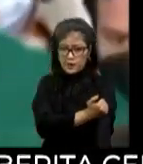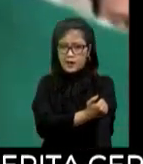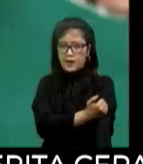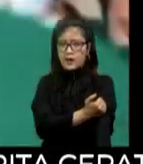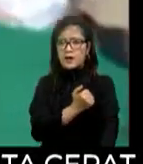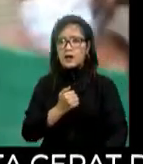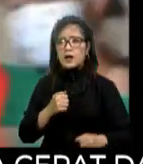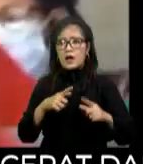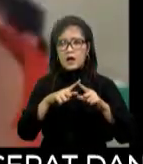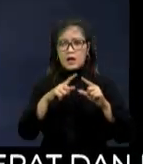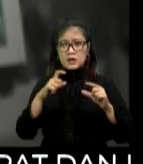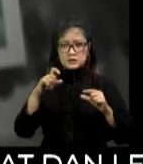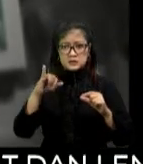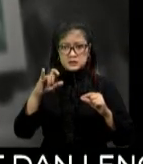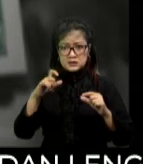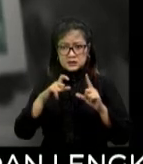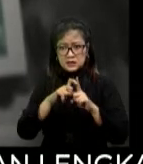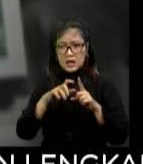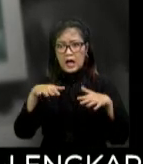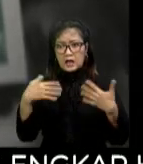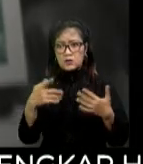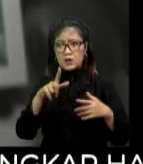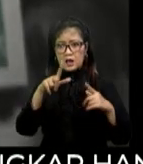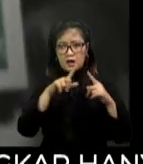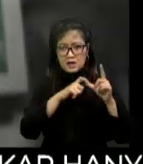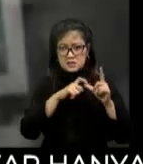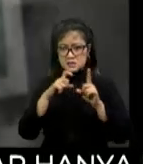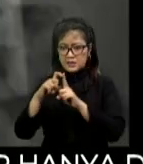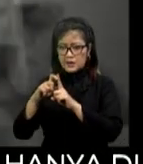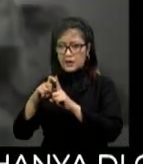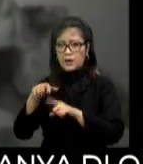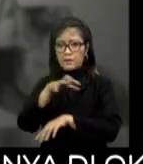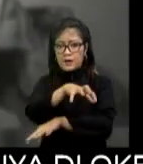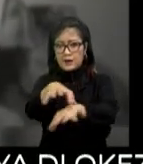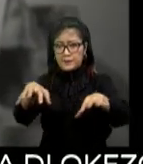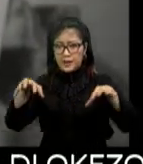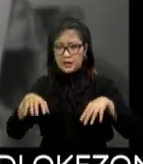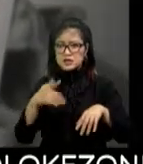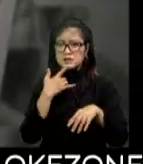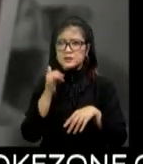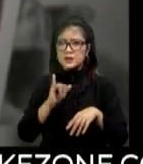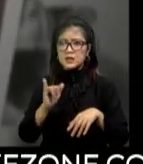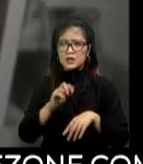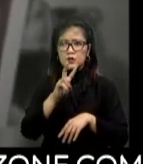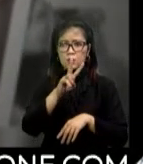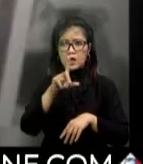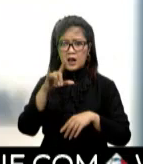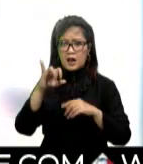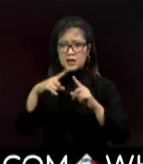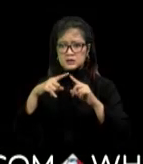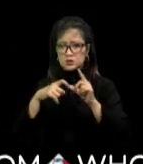diethylamide atau LSD sejumlah barang bukti diamankan antara lain dua lembar elisode dari